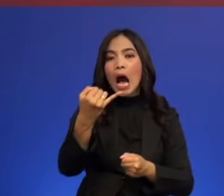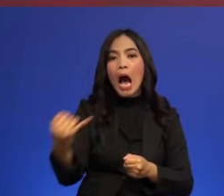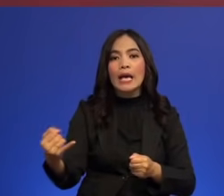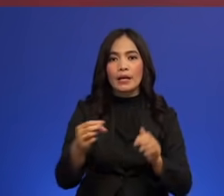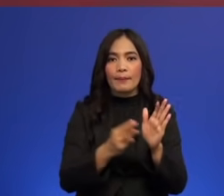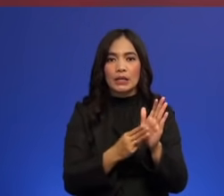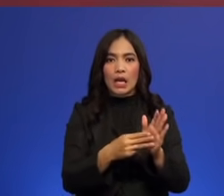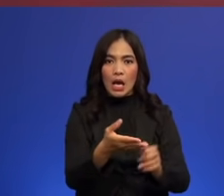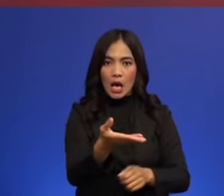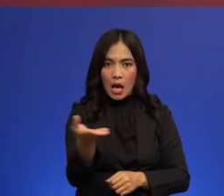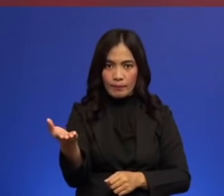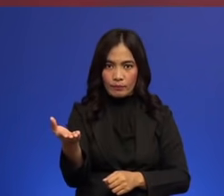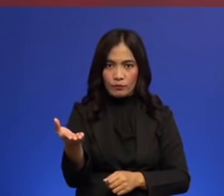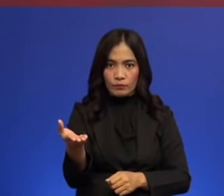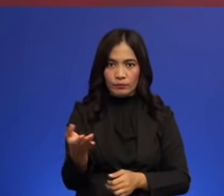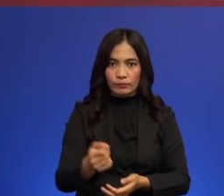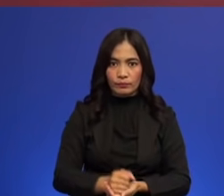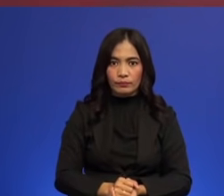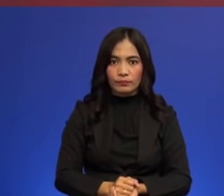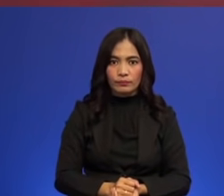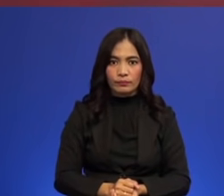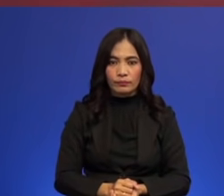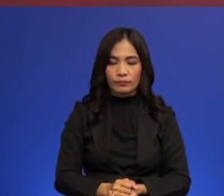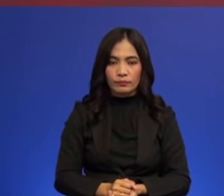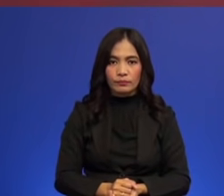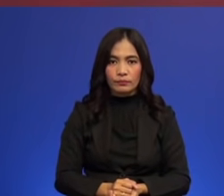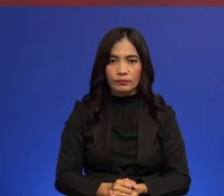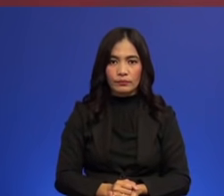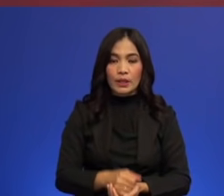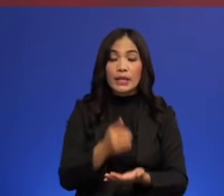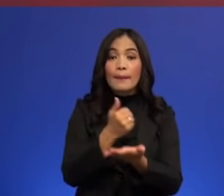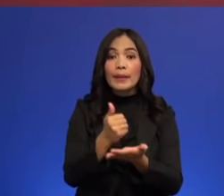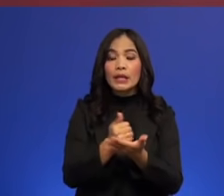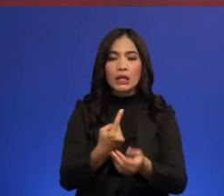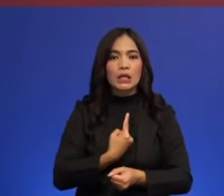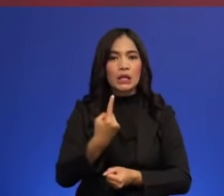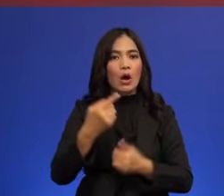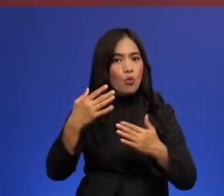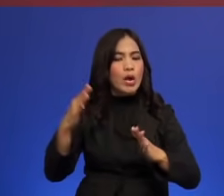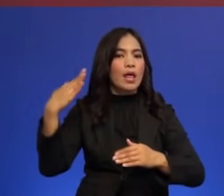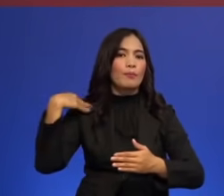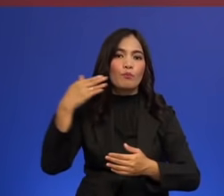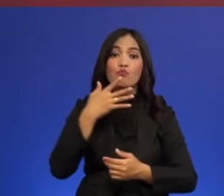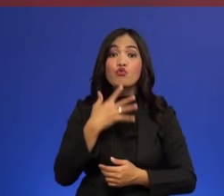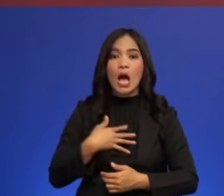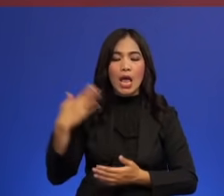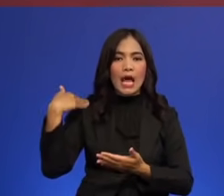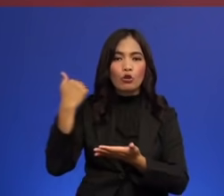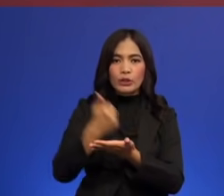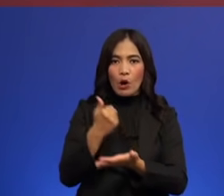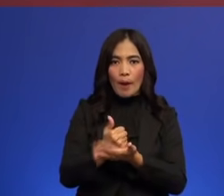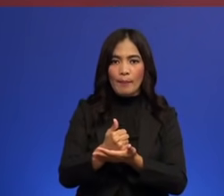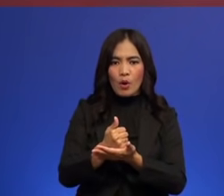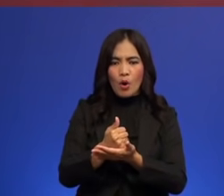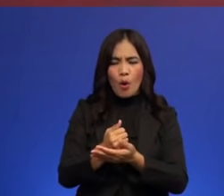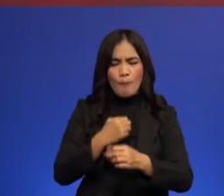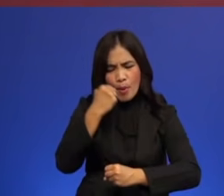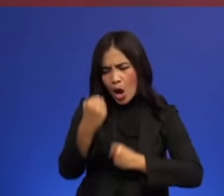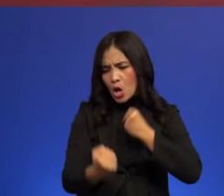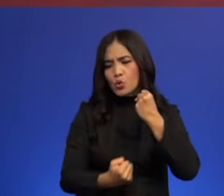dari persoalan hidup yang saudara hadapi. Yang penting kita sudah bertanggung jawab